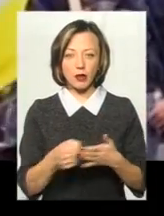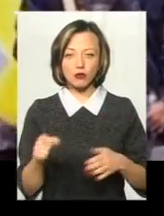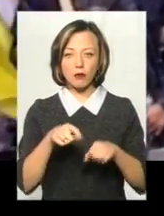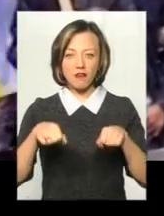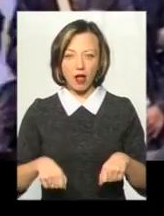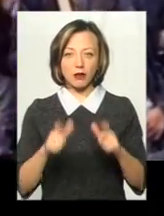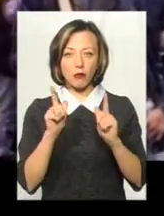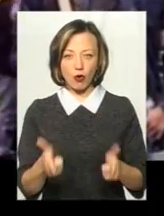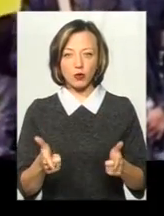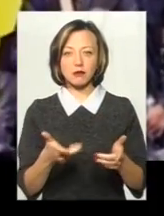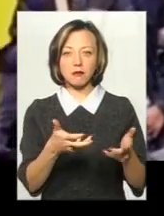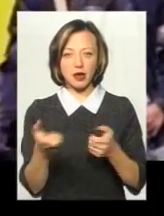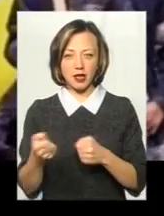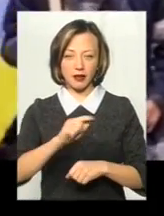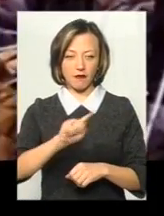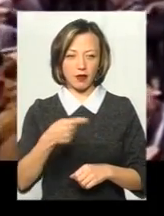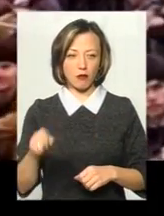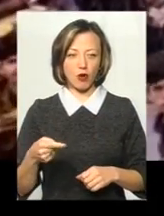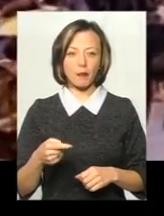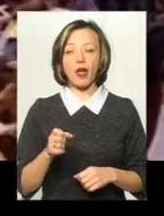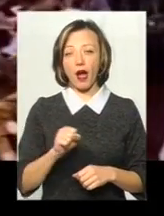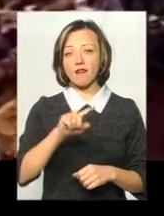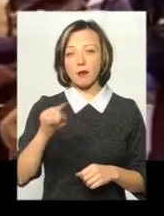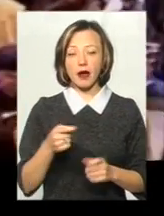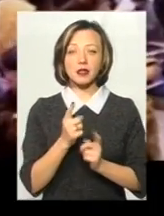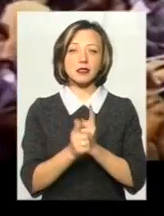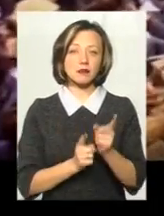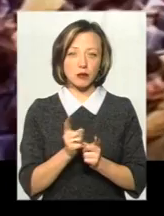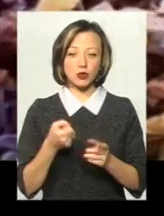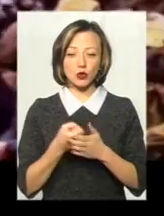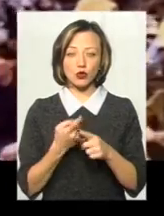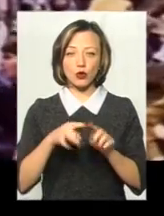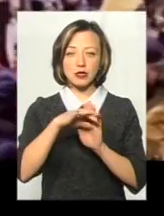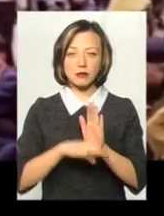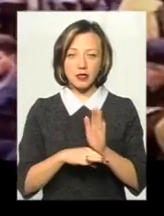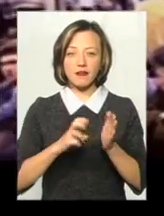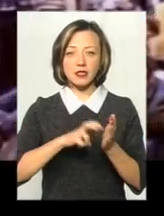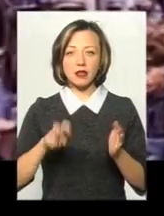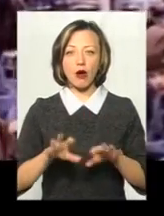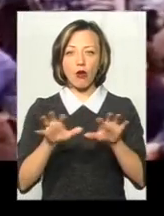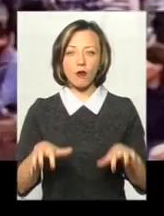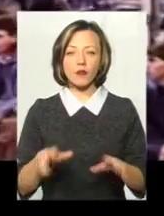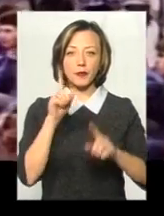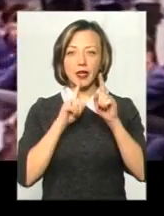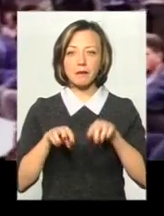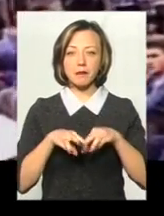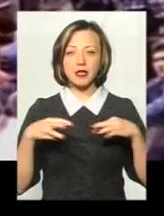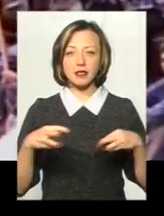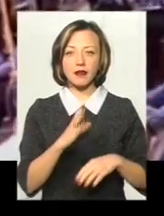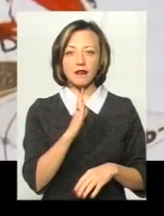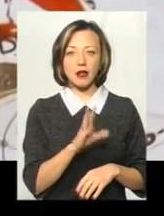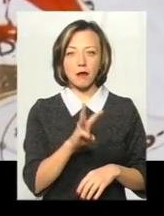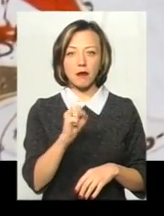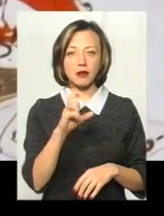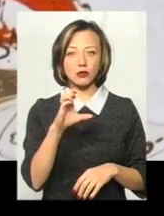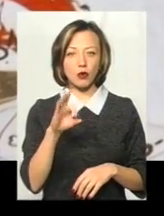влада погодилась прийняти її вимоги. А вимагали вони змін. До цього списку війшла відставка голови Ради міністрів УРСР Віталія